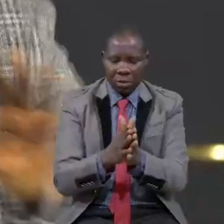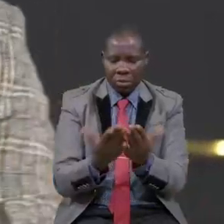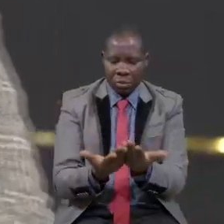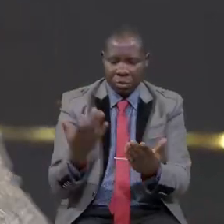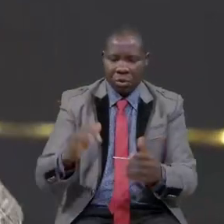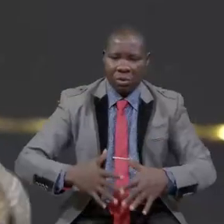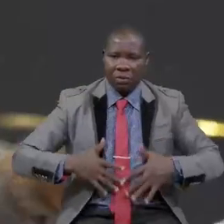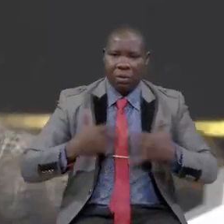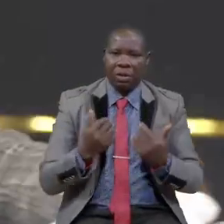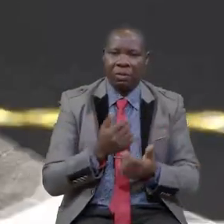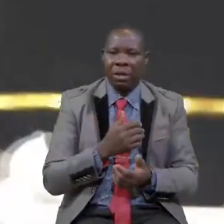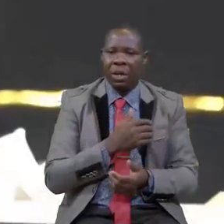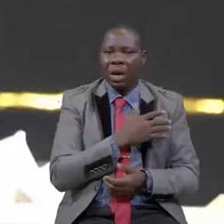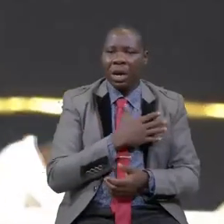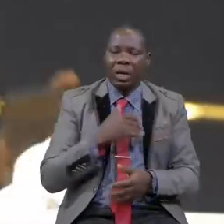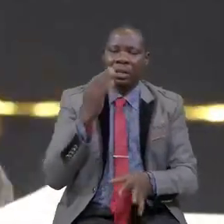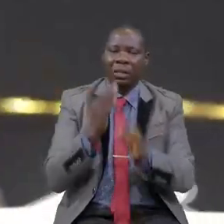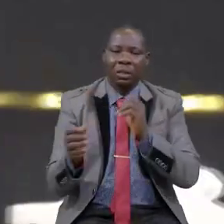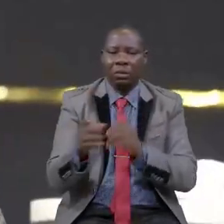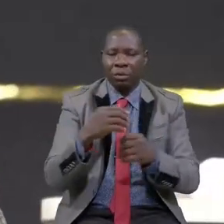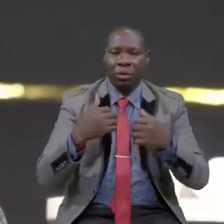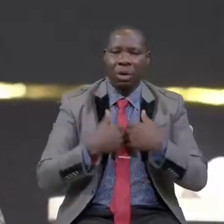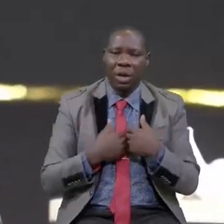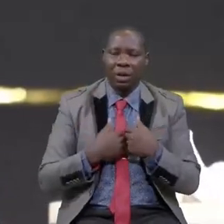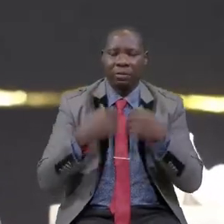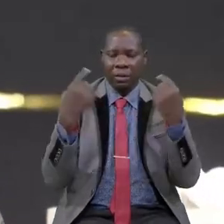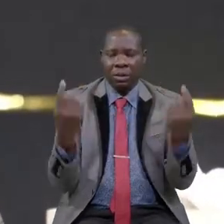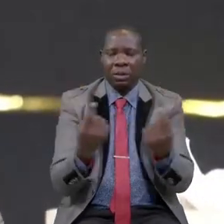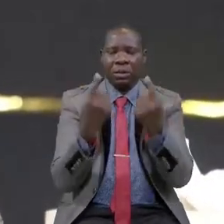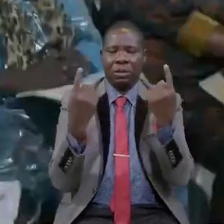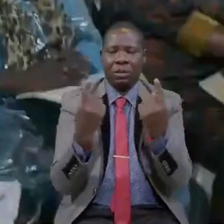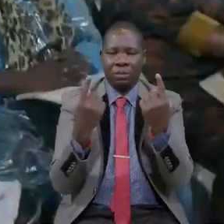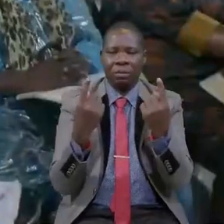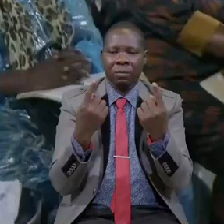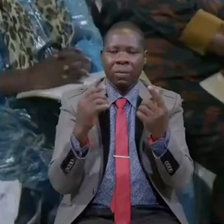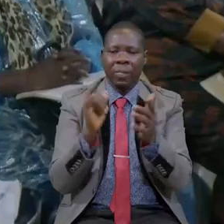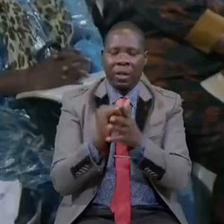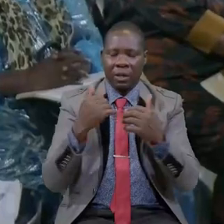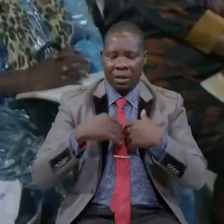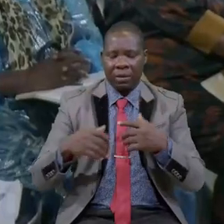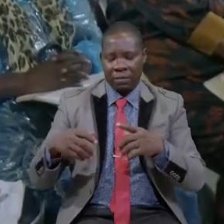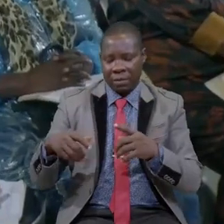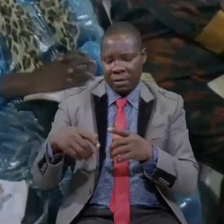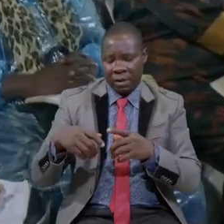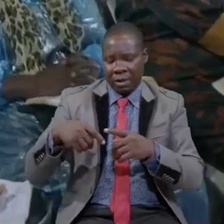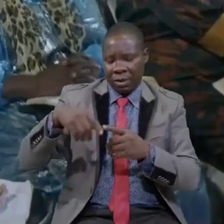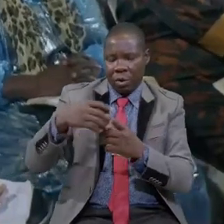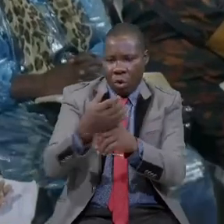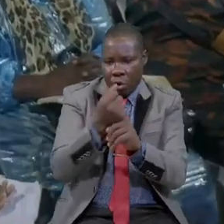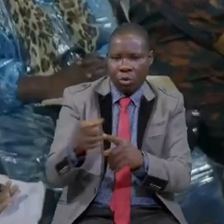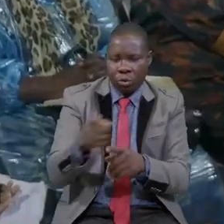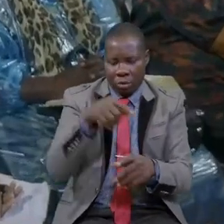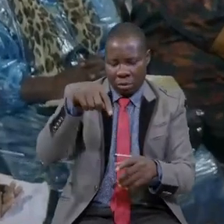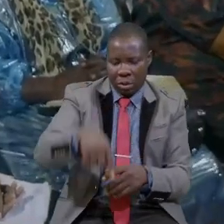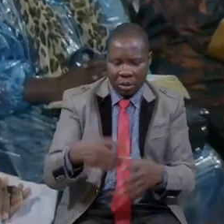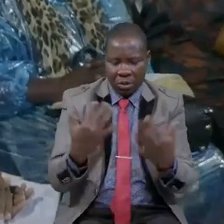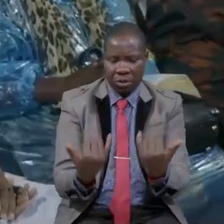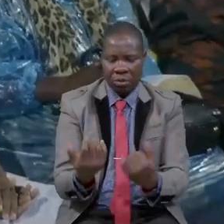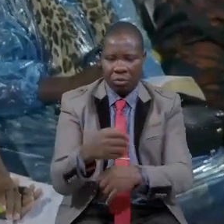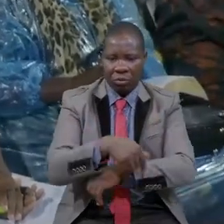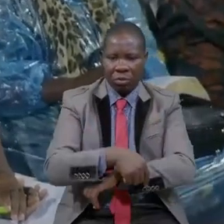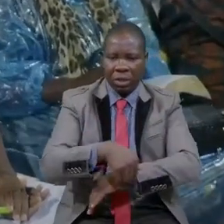ciel. Et si tu as péché, et s'il y avait le péché qui te liait, ce soir,